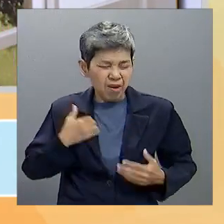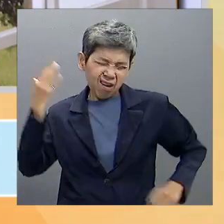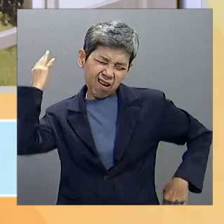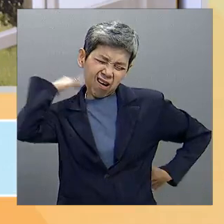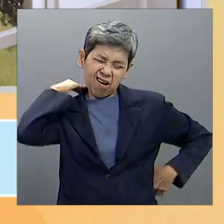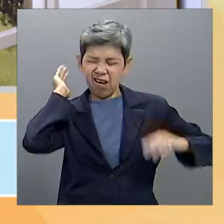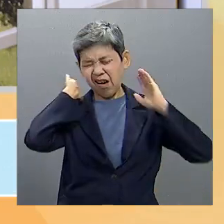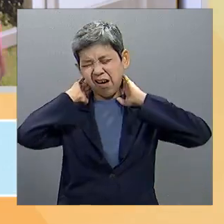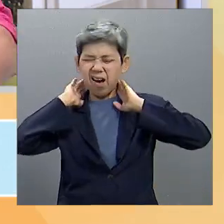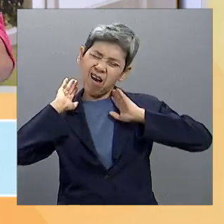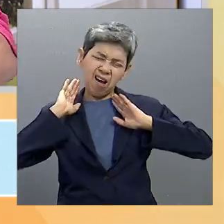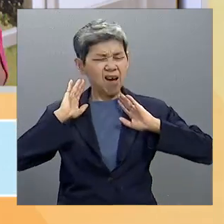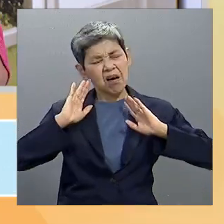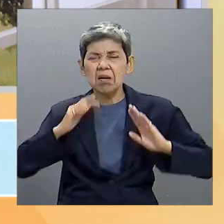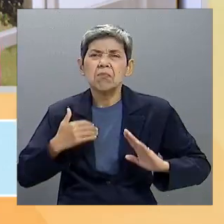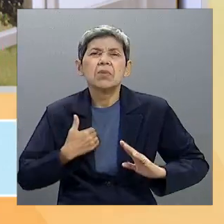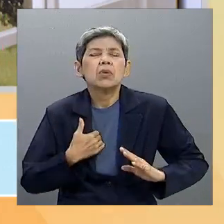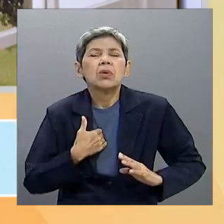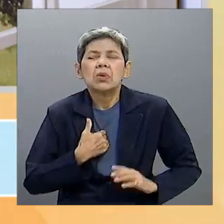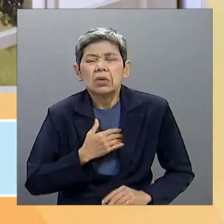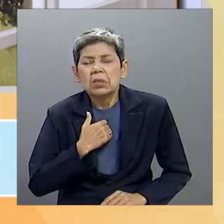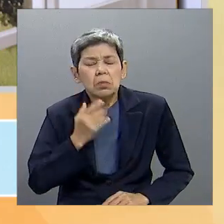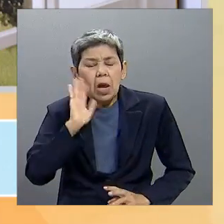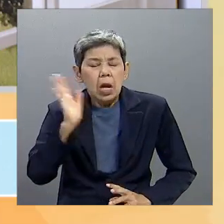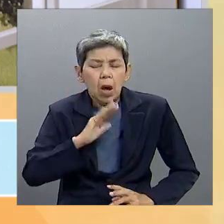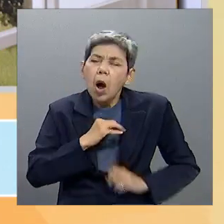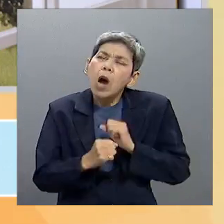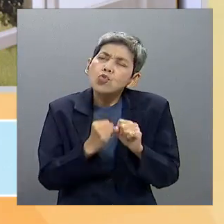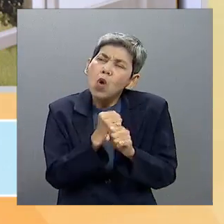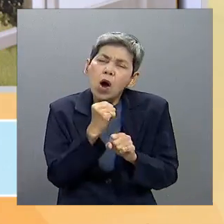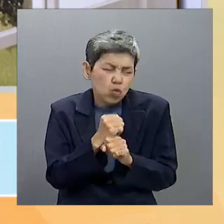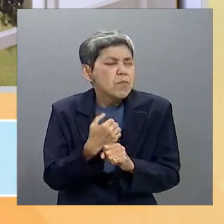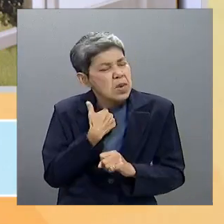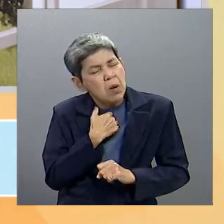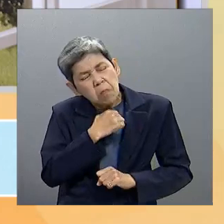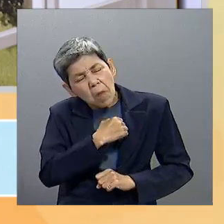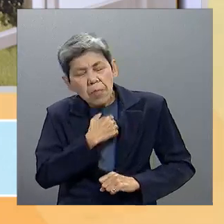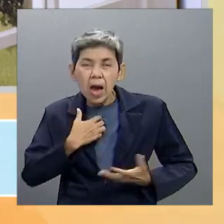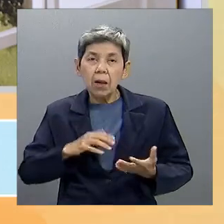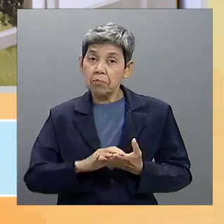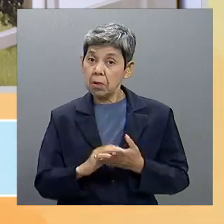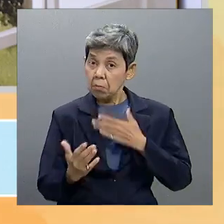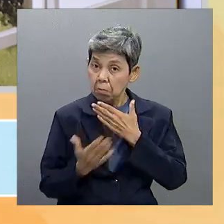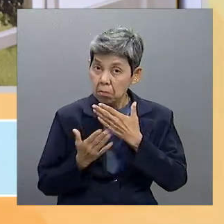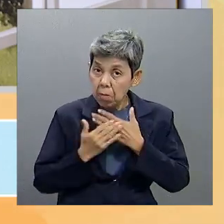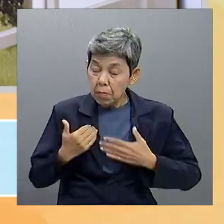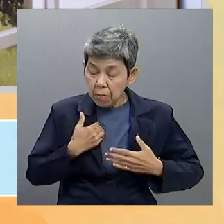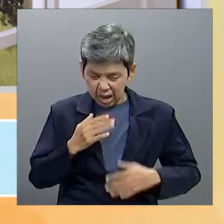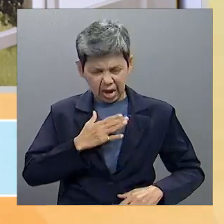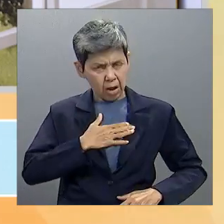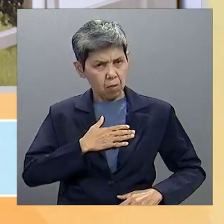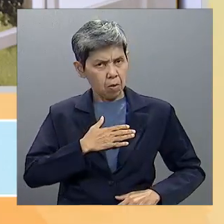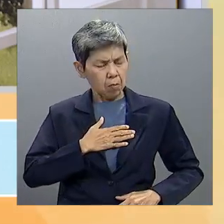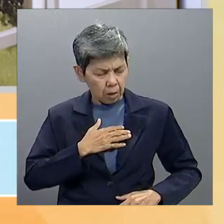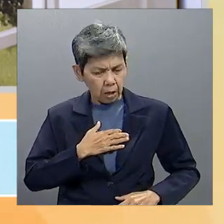คนก็หลอกตัวเองว่าเฮ้ยปกติเราวัยนี้มันก็ต้องมีตึงมีปวดบ้างมันมีสัญญาณอะไรบอกไหมครับว่าเอ๊ะอธิวัตรนายนั่งน